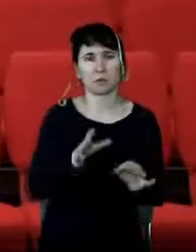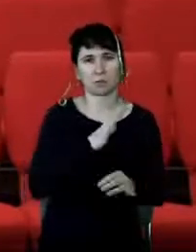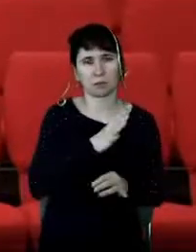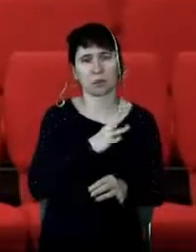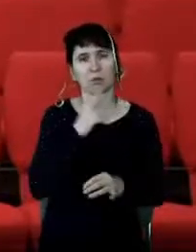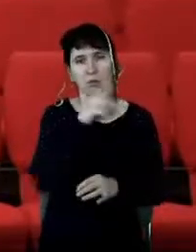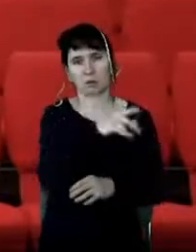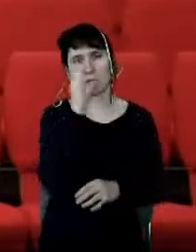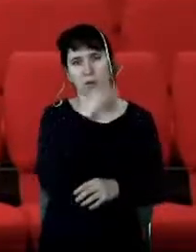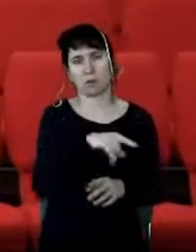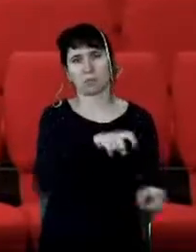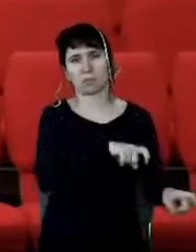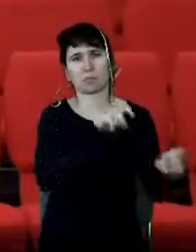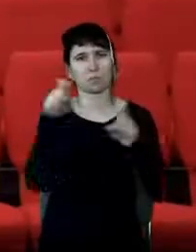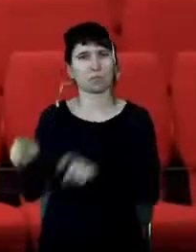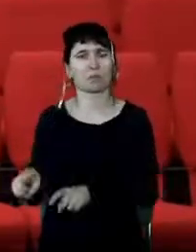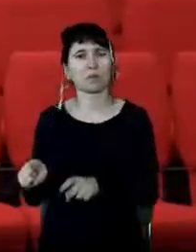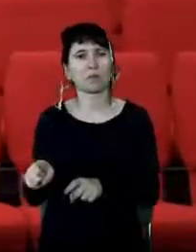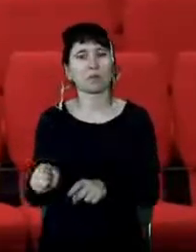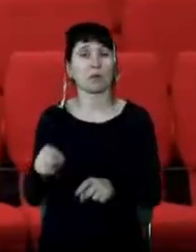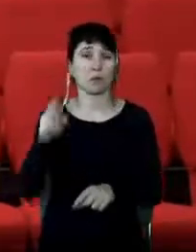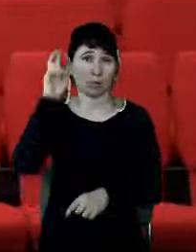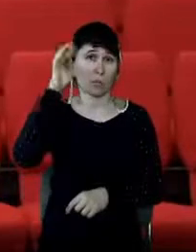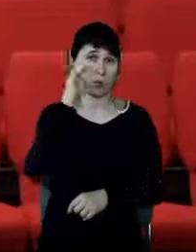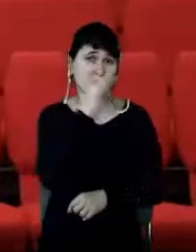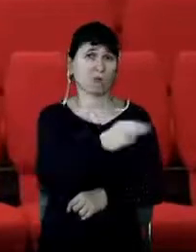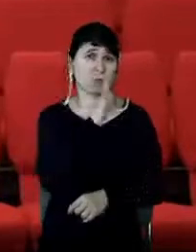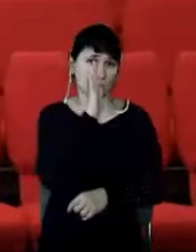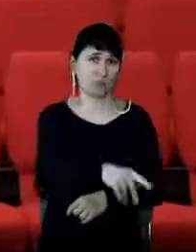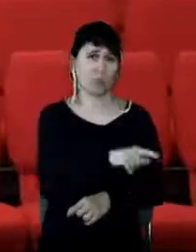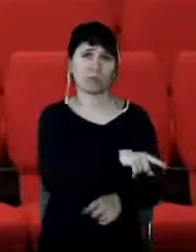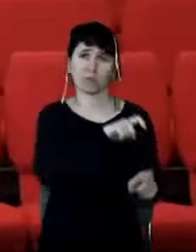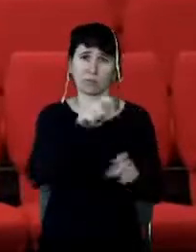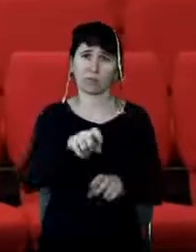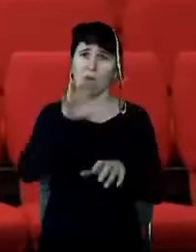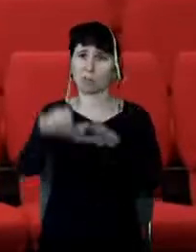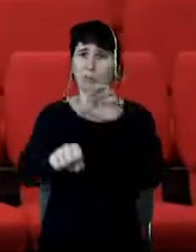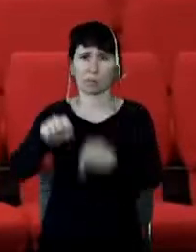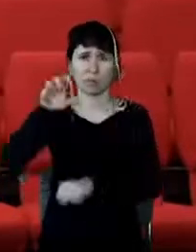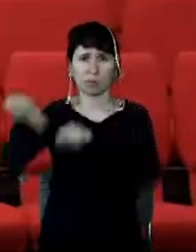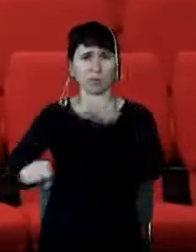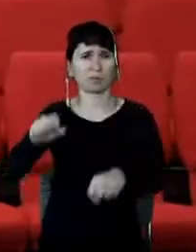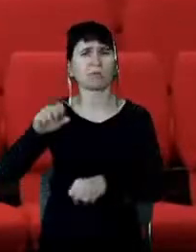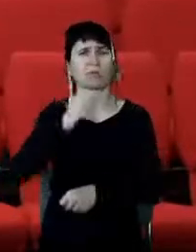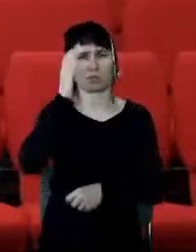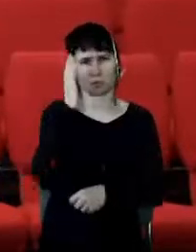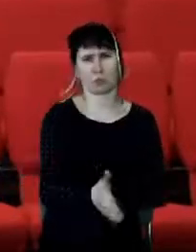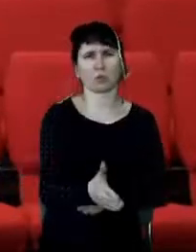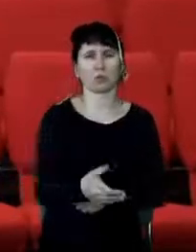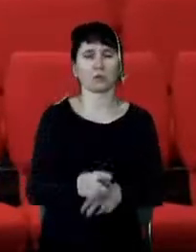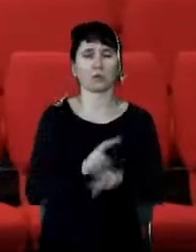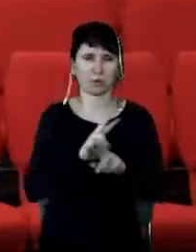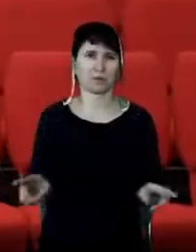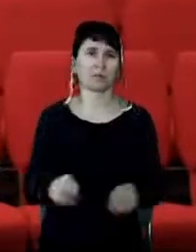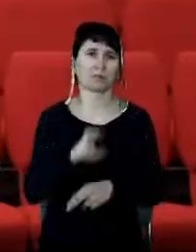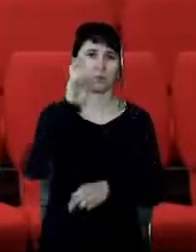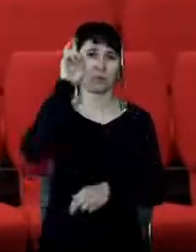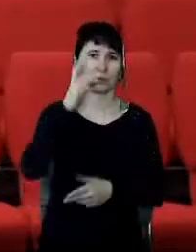сказав, що ви будете йти, ви будете завоювати місто за містом, і ви війдете туди. Хай Бог допоможе